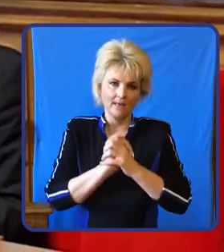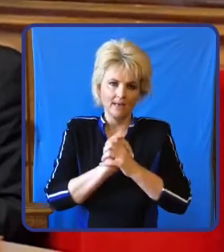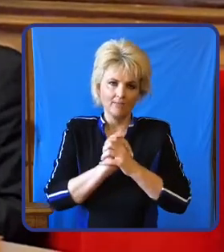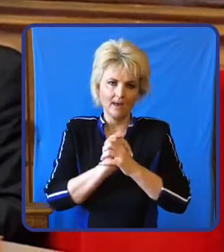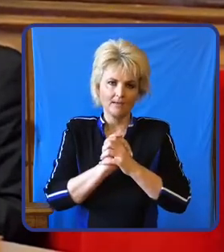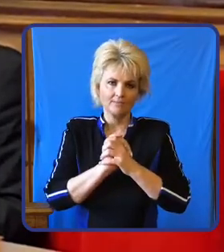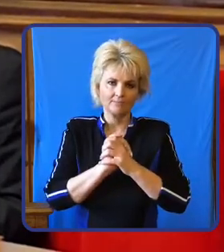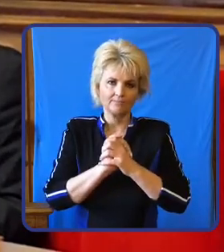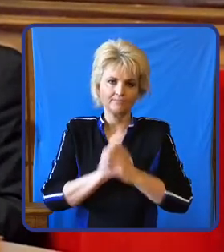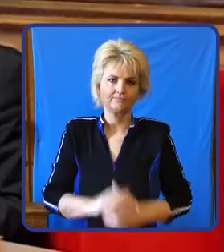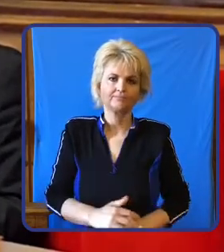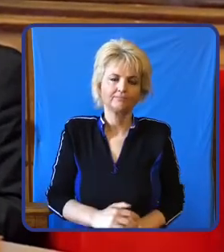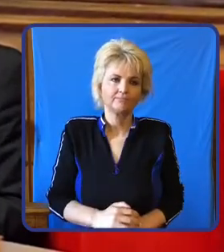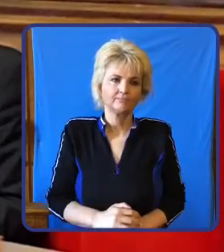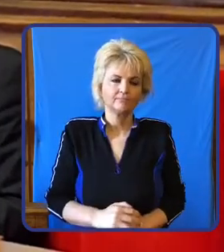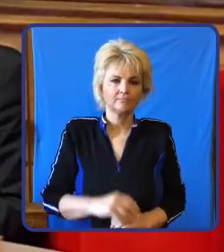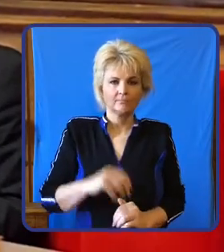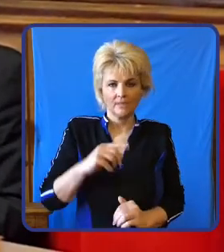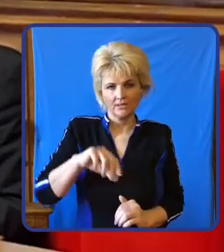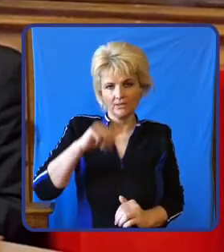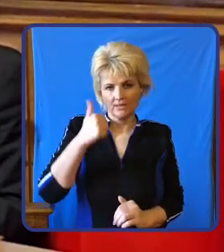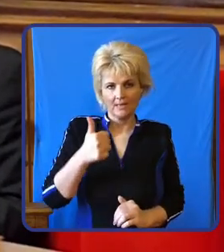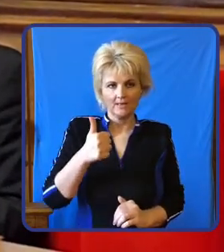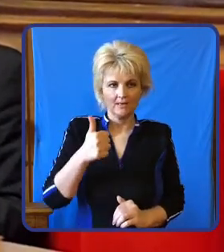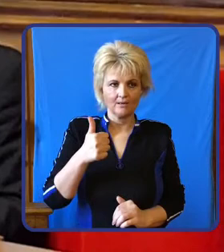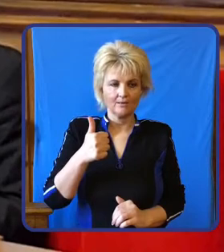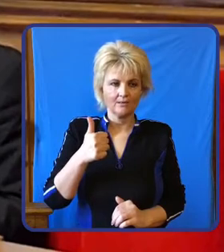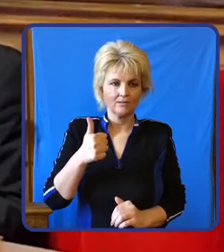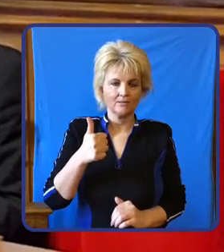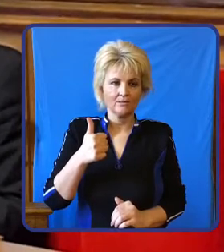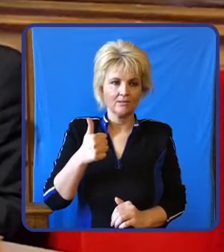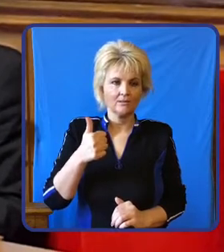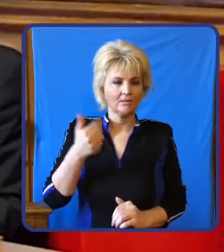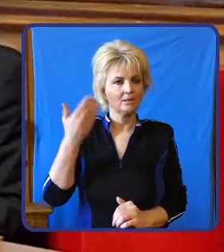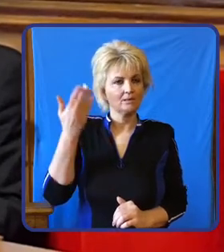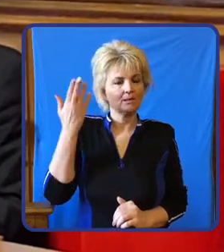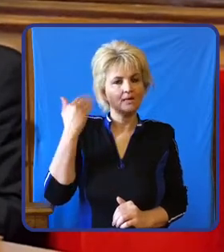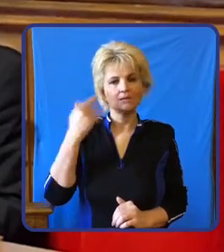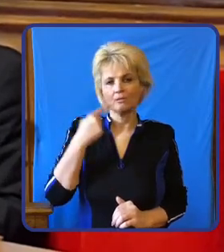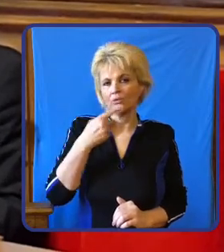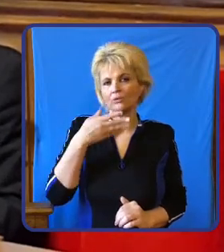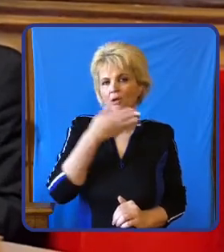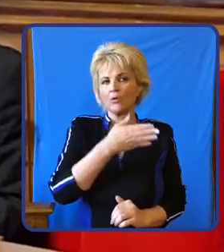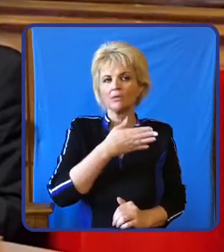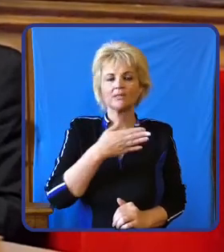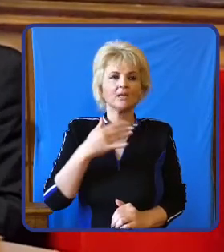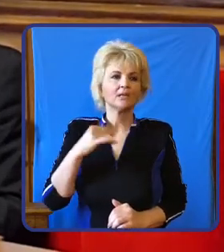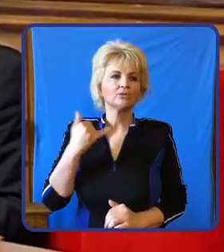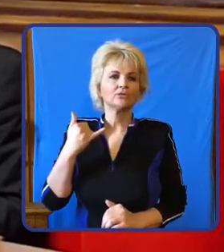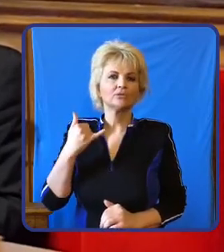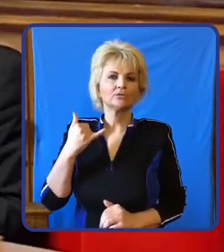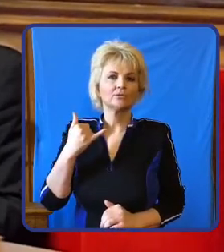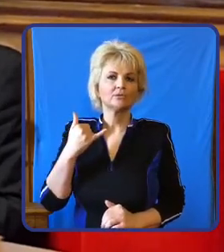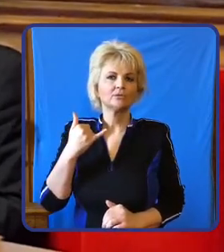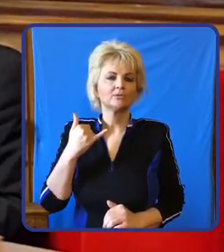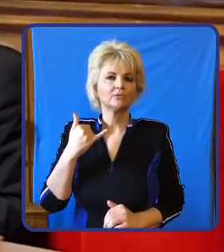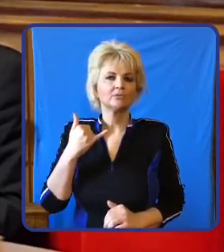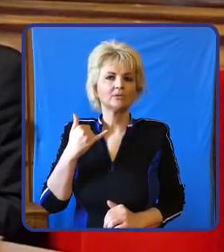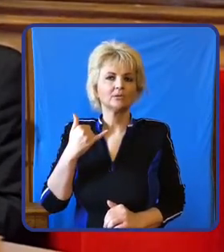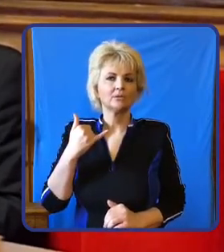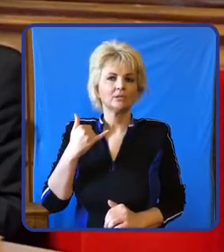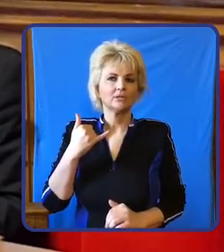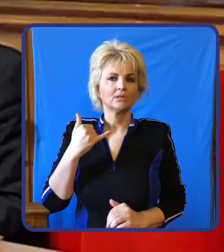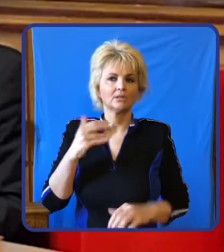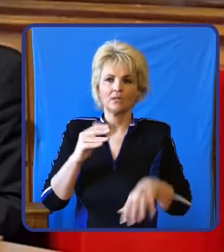Ez volt az egyik az előző polgármester úrhoz elmondottakhoz, és könyvvizsgáló